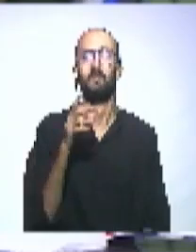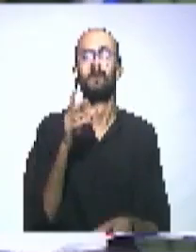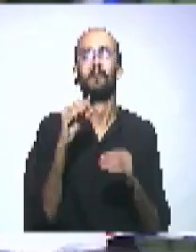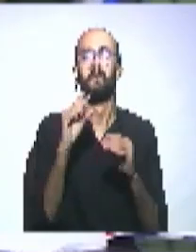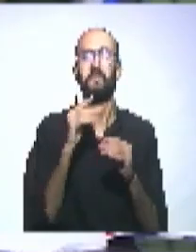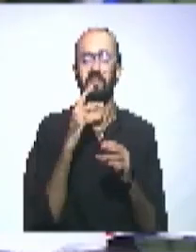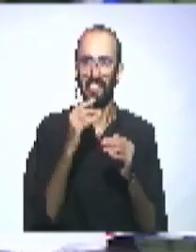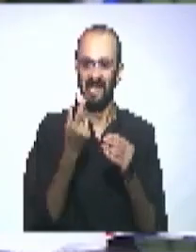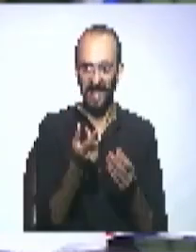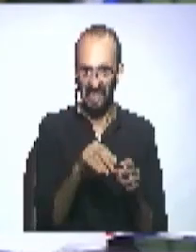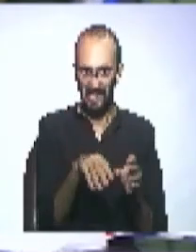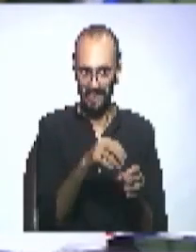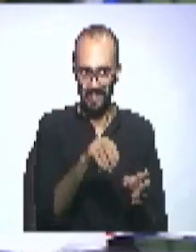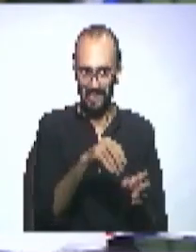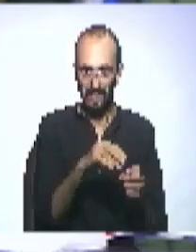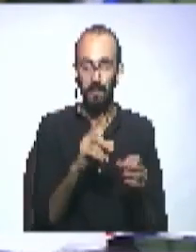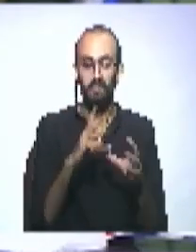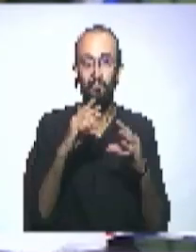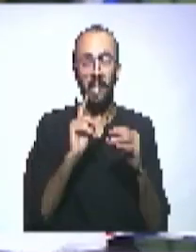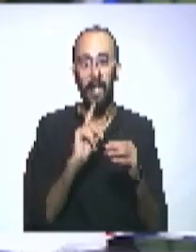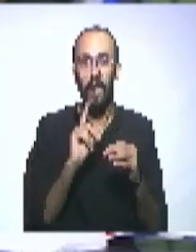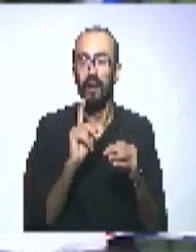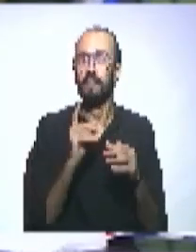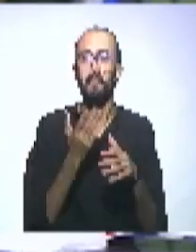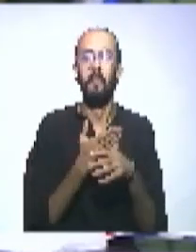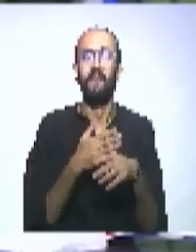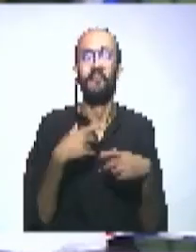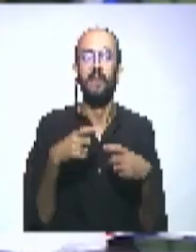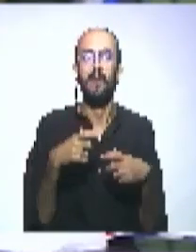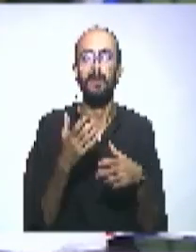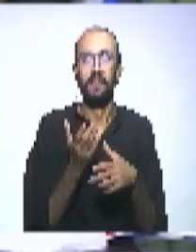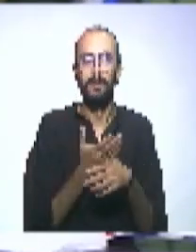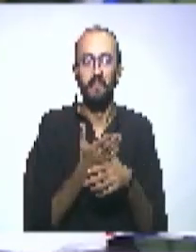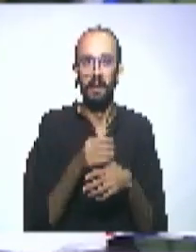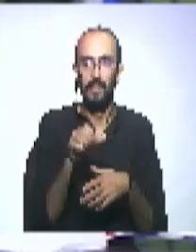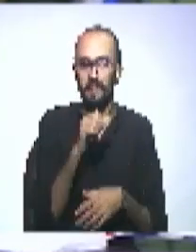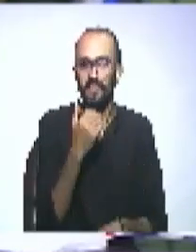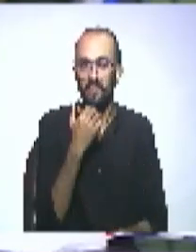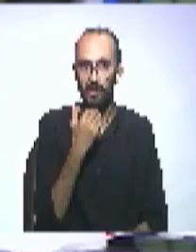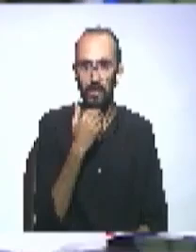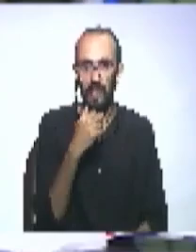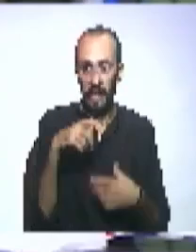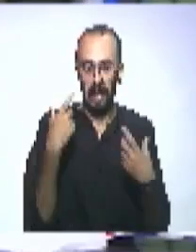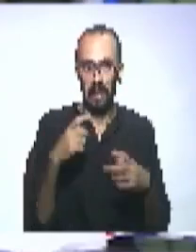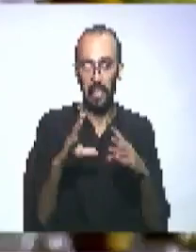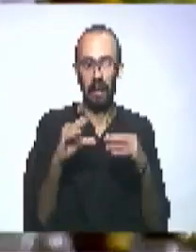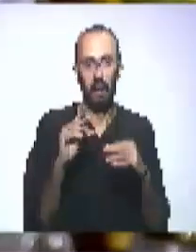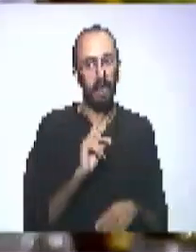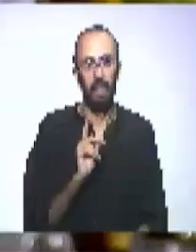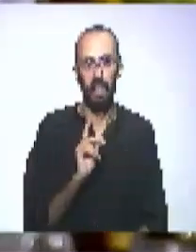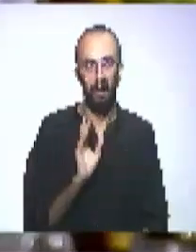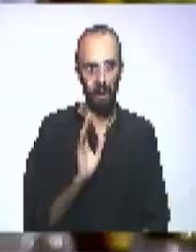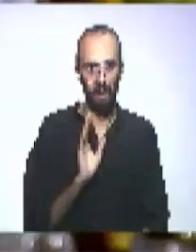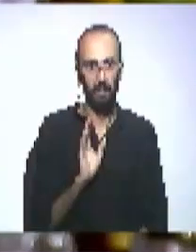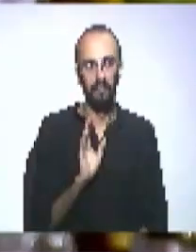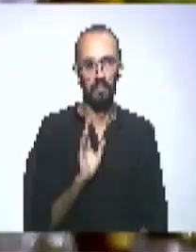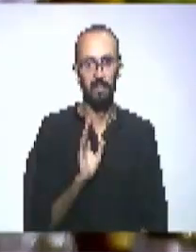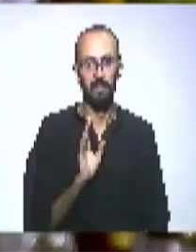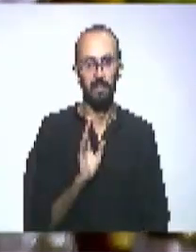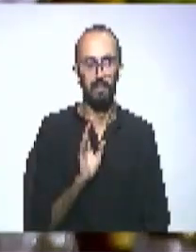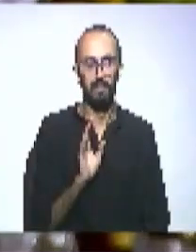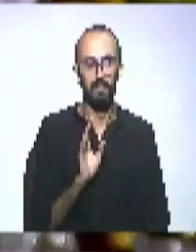انا قلت لك مش كيكه كامله لان احنا ما حطيناش فيها زيت فهي